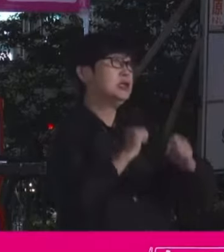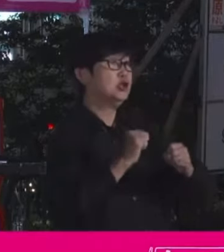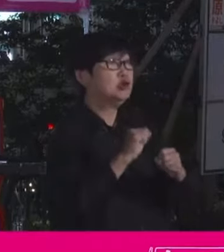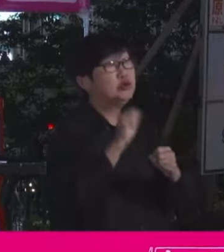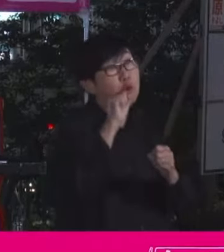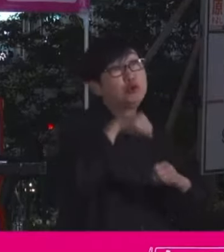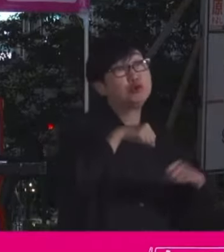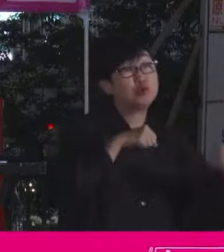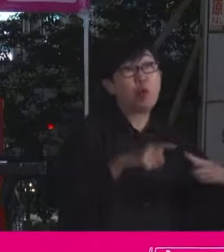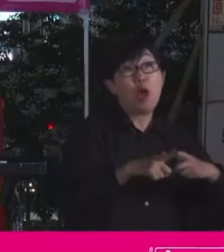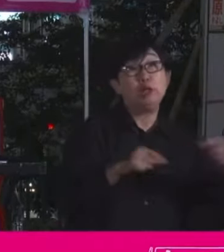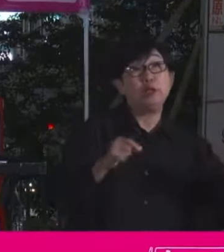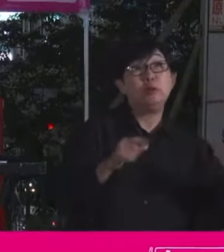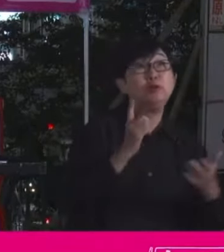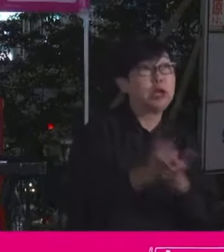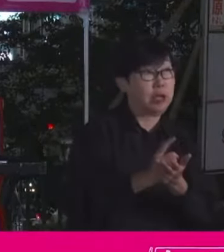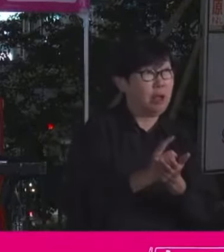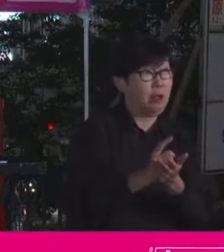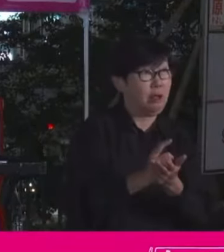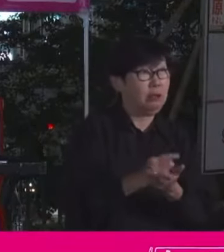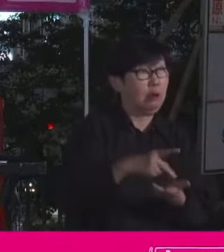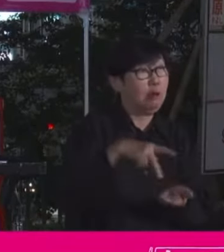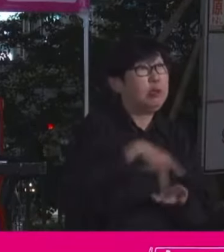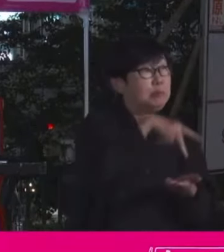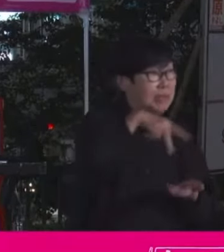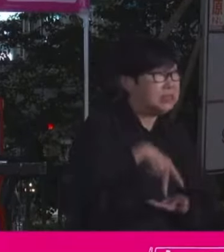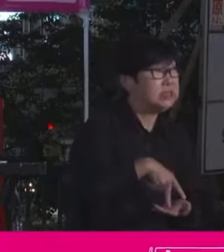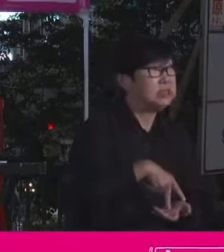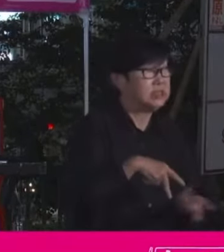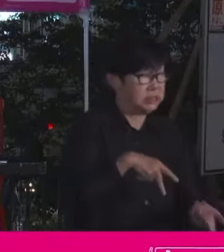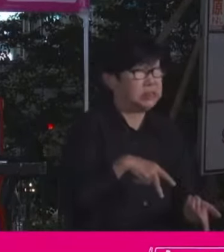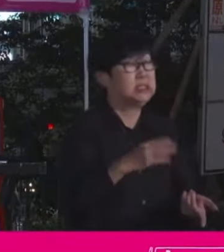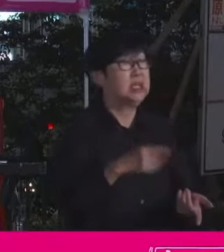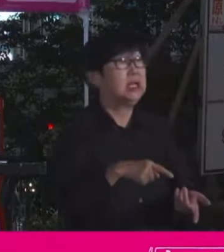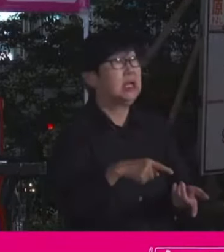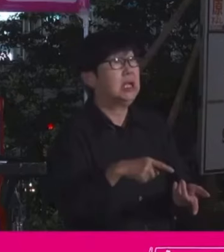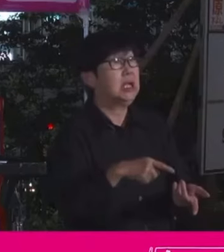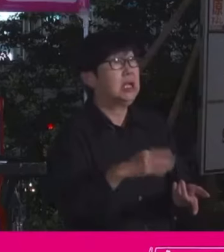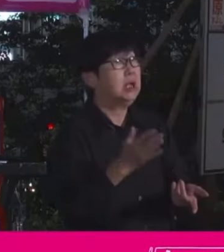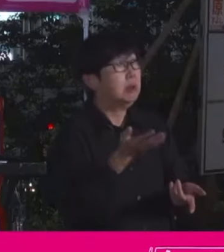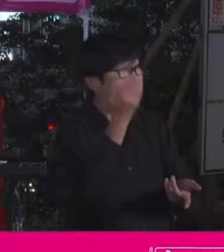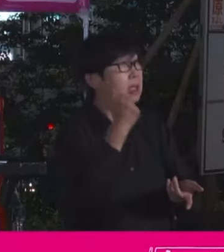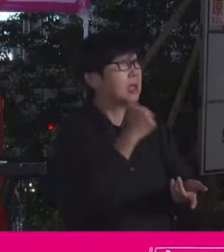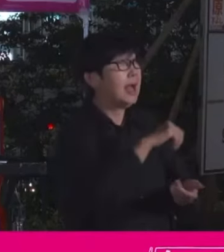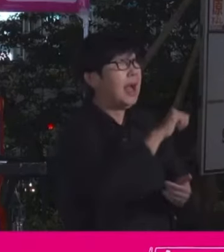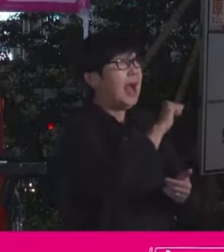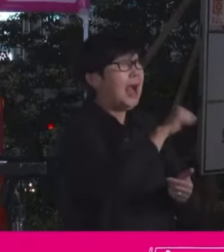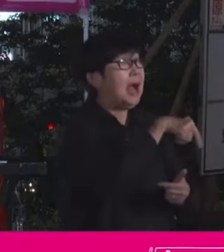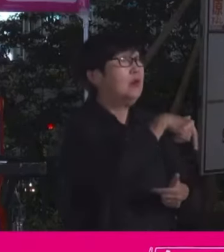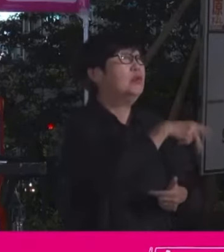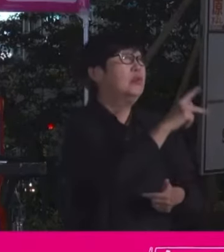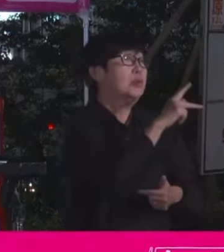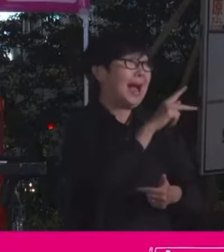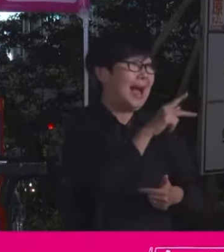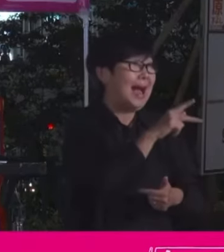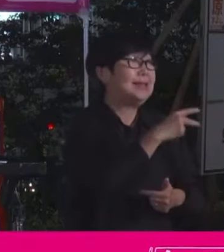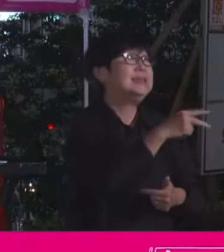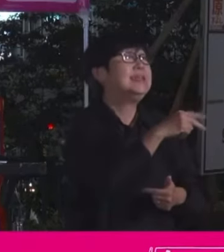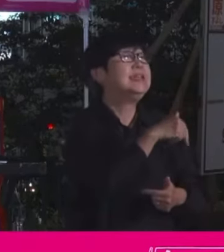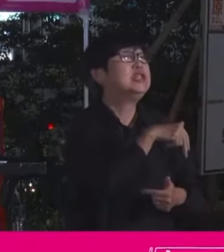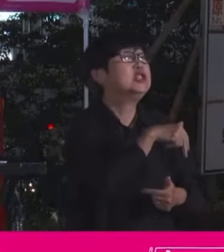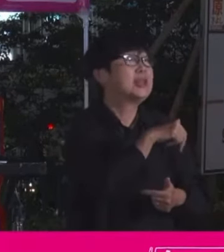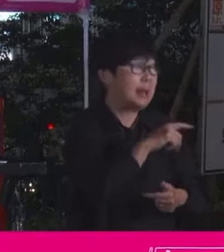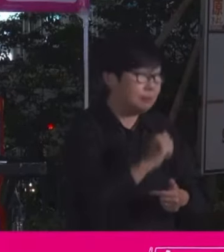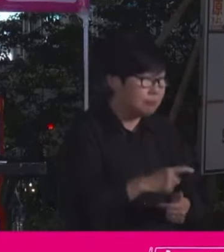国は、例えばフィリピンでも、僕がかつていたアフガニスタンでも、アフガニスタンなんか当時はアメリカが今日出て